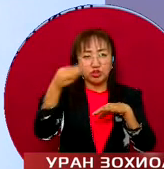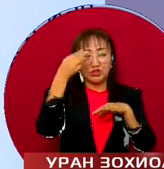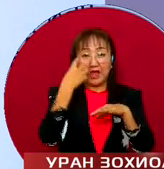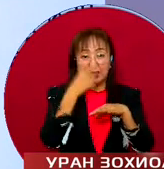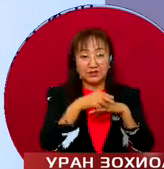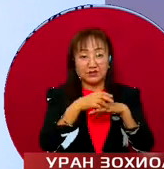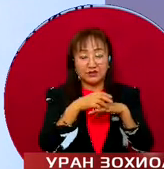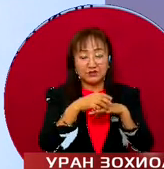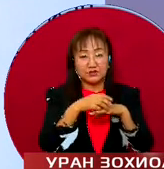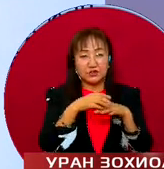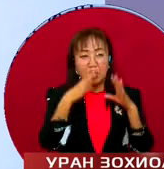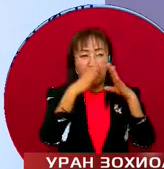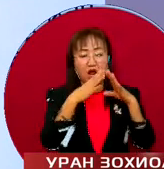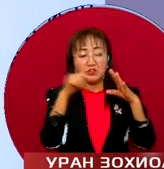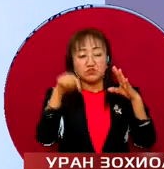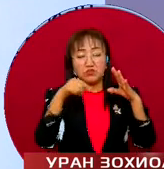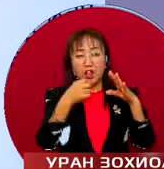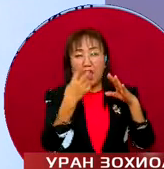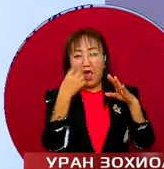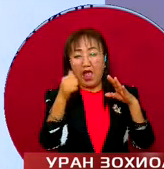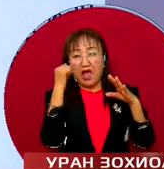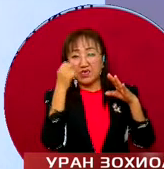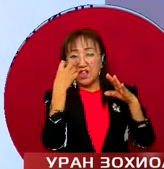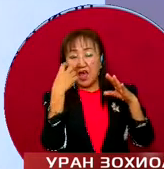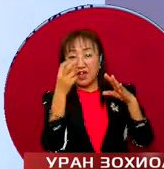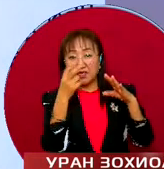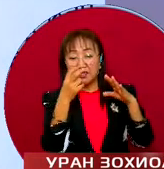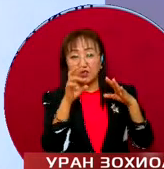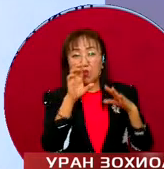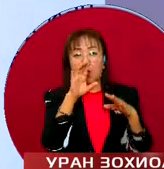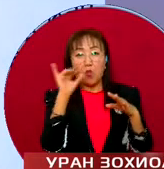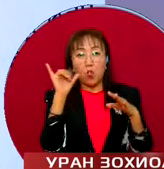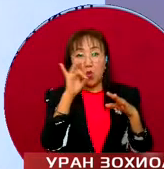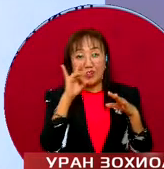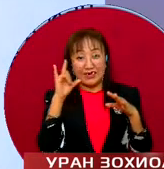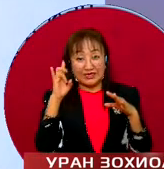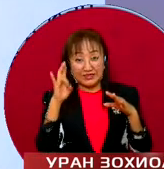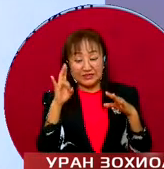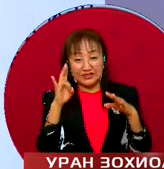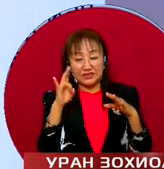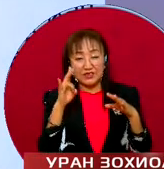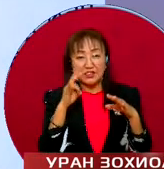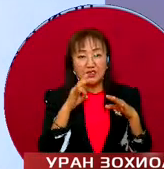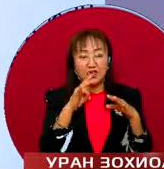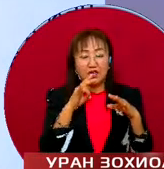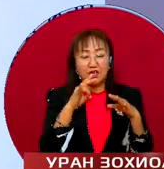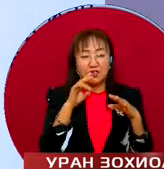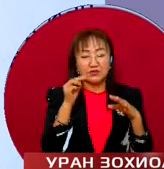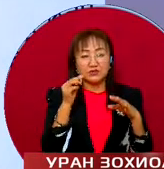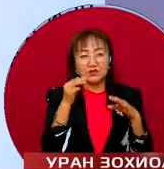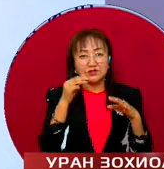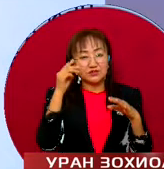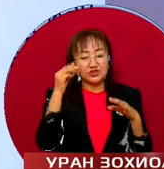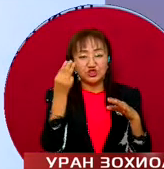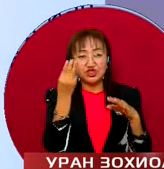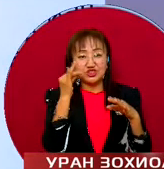чанхаараас буурын шилний бох шүүрэн дааврлах адил бяцхан булгийн дэргэд жухам